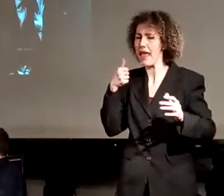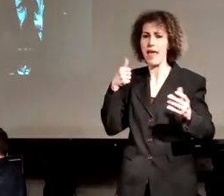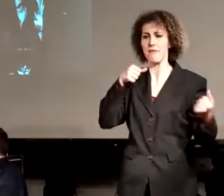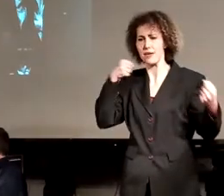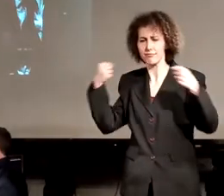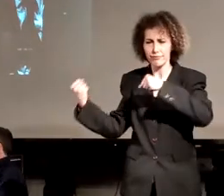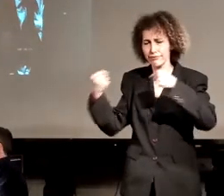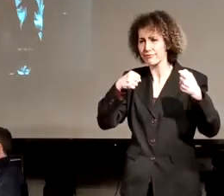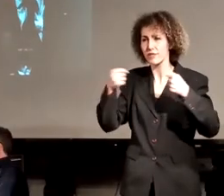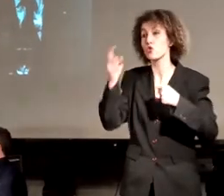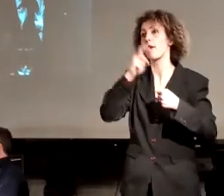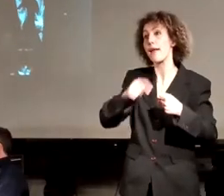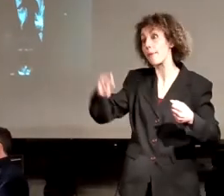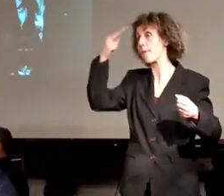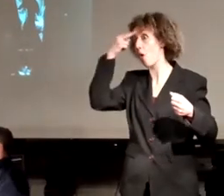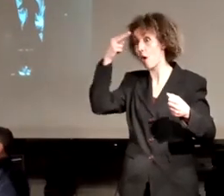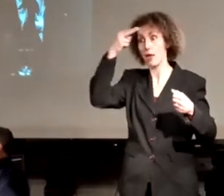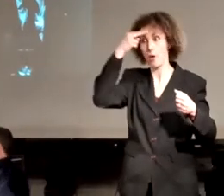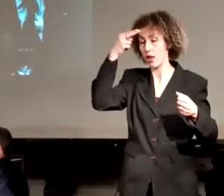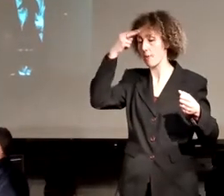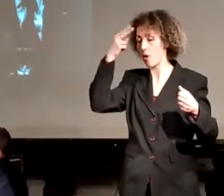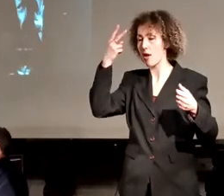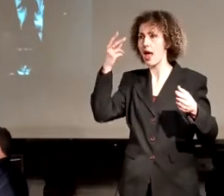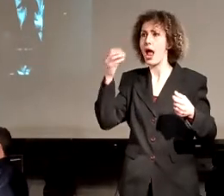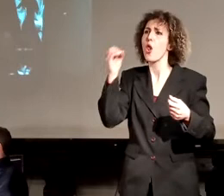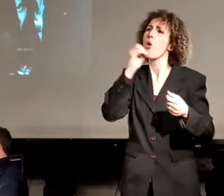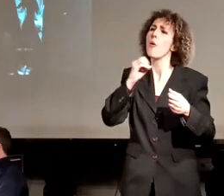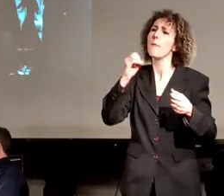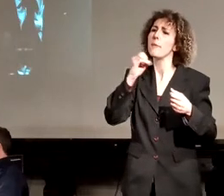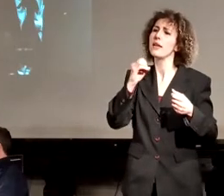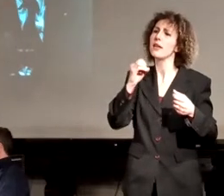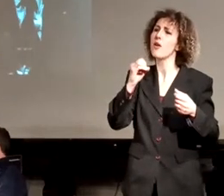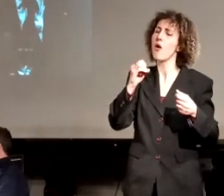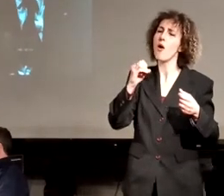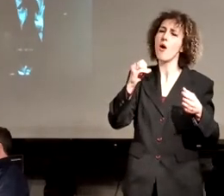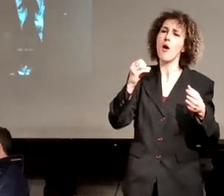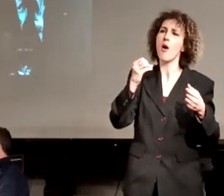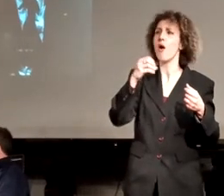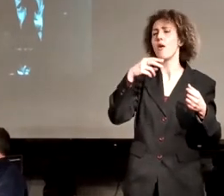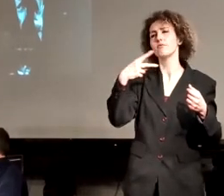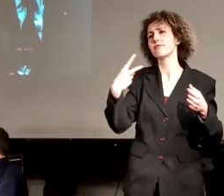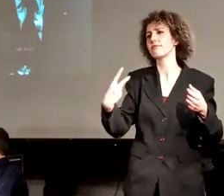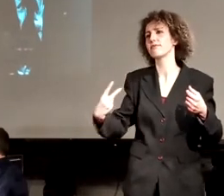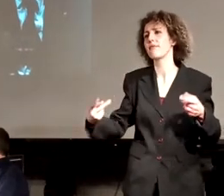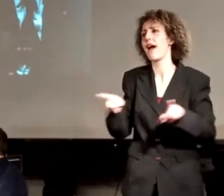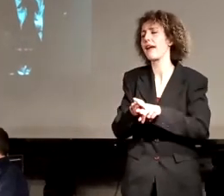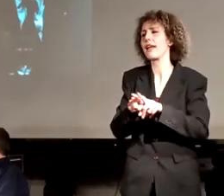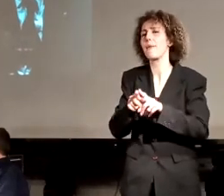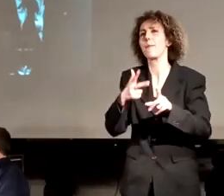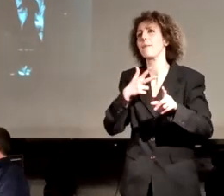si ricordi l'oblio può essere anche un prete pietoso che dava